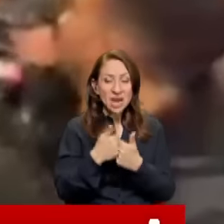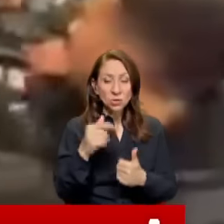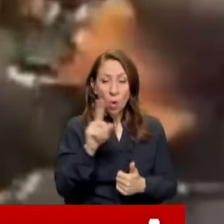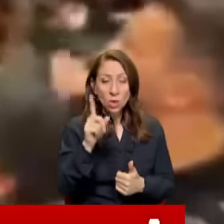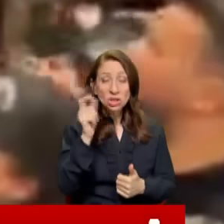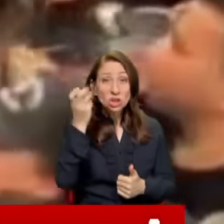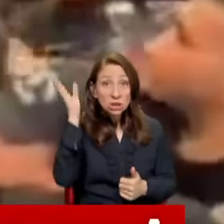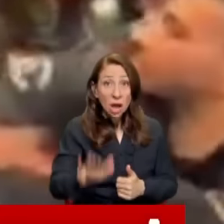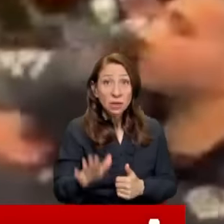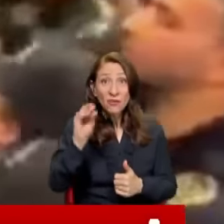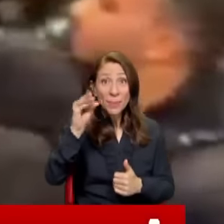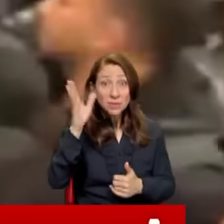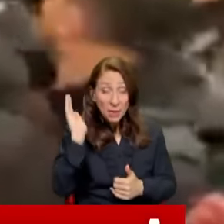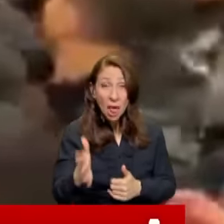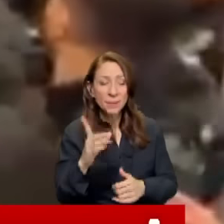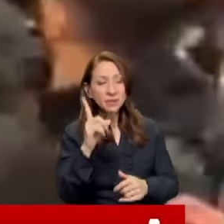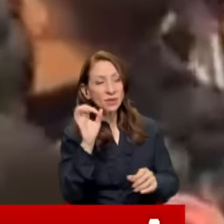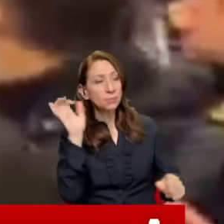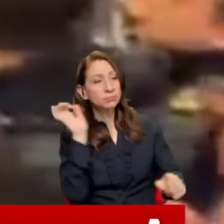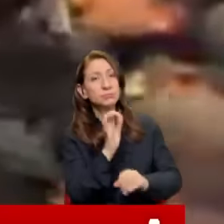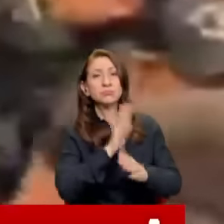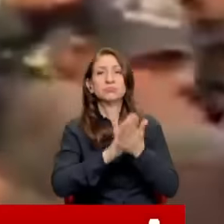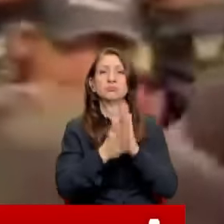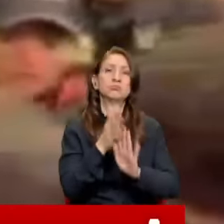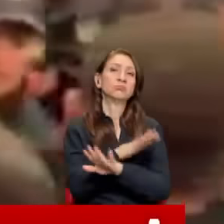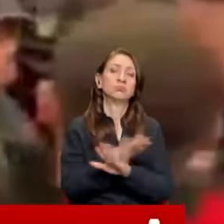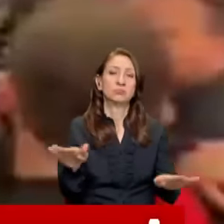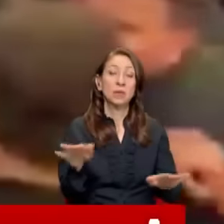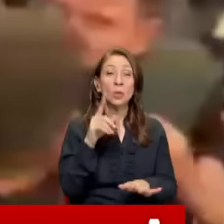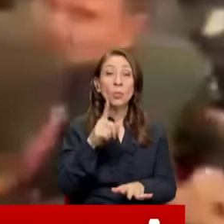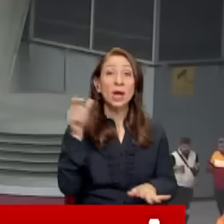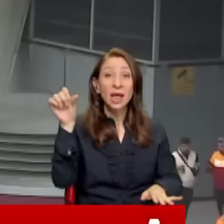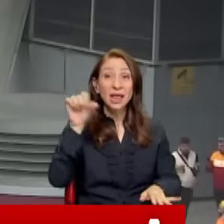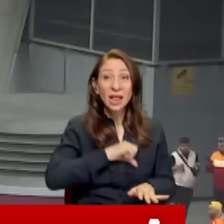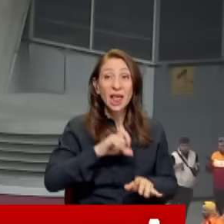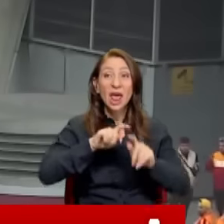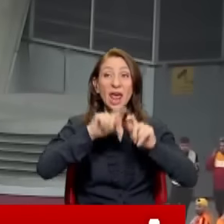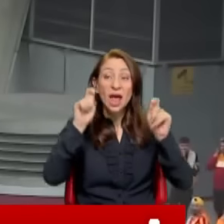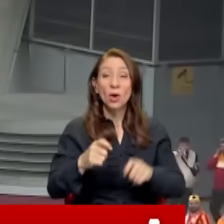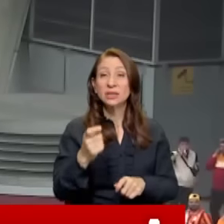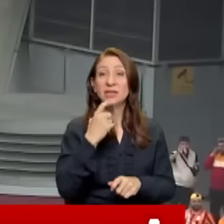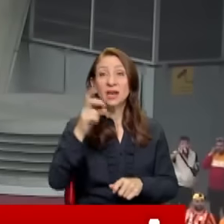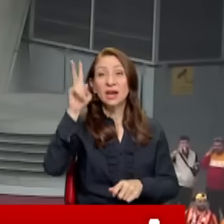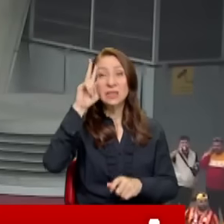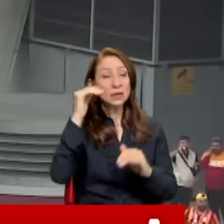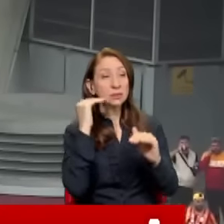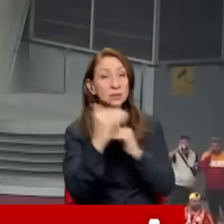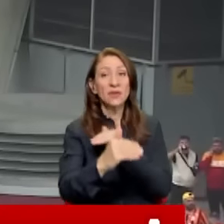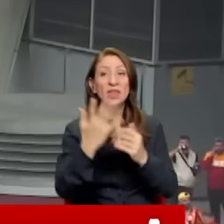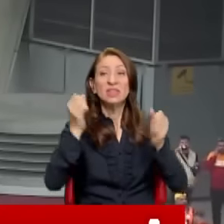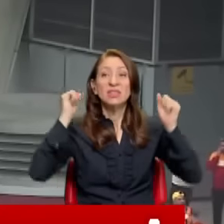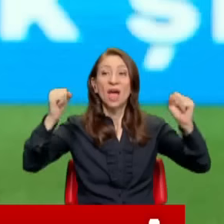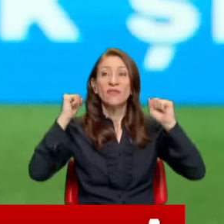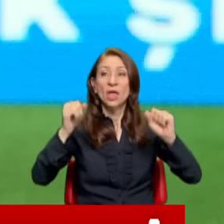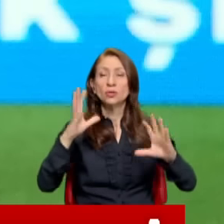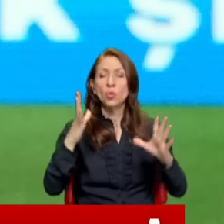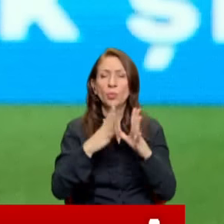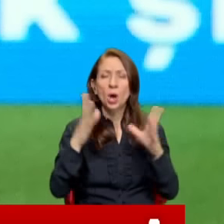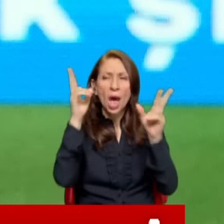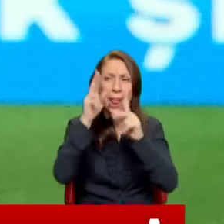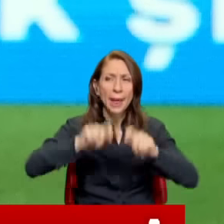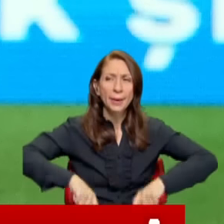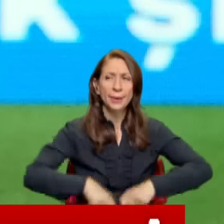kişi kalmasına rağmen Fenerbahçe'nin 1-0 lık galibiyetiyle sonuçlandı bu yenilgi Rekorlar senesinde Galatasaray camiasında ve taraftarlarına büyük